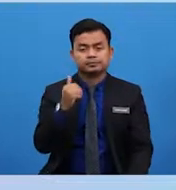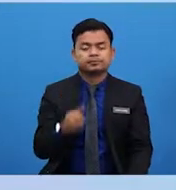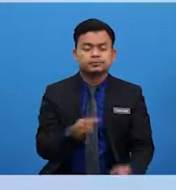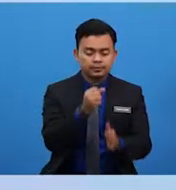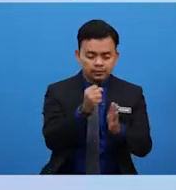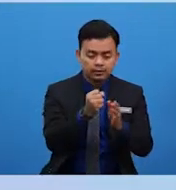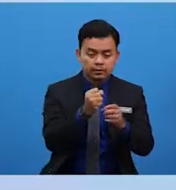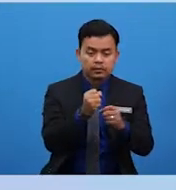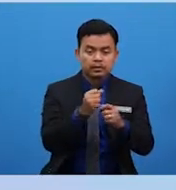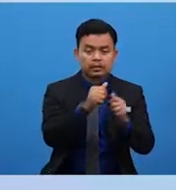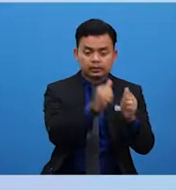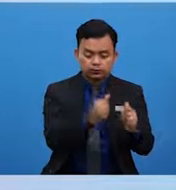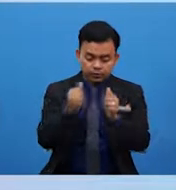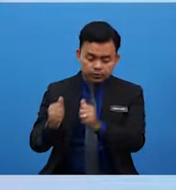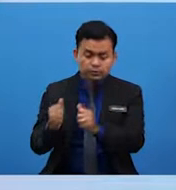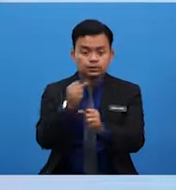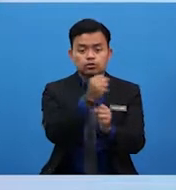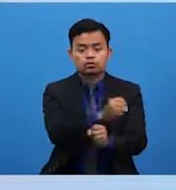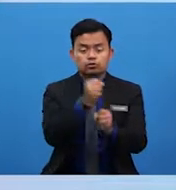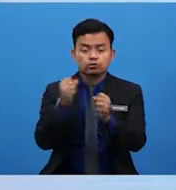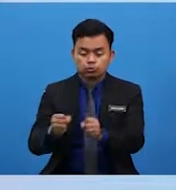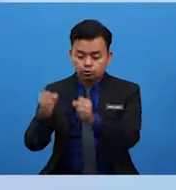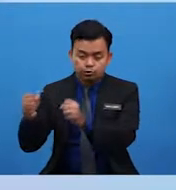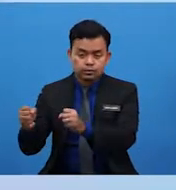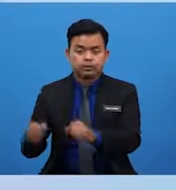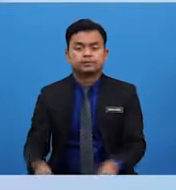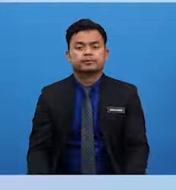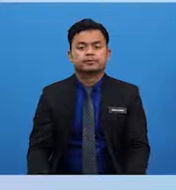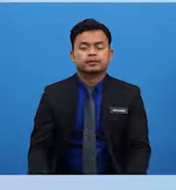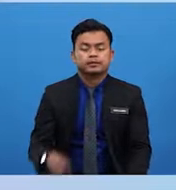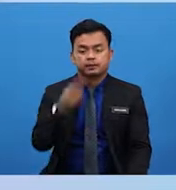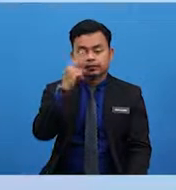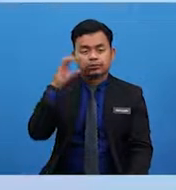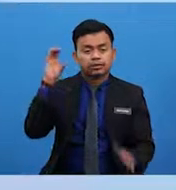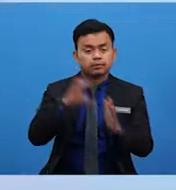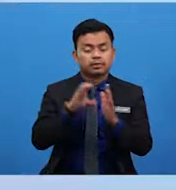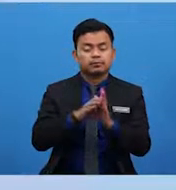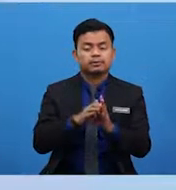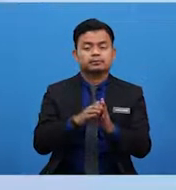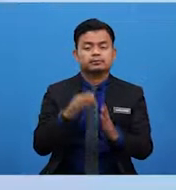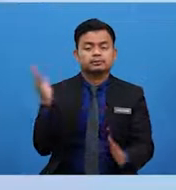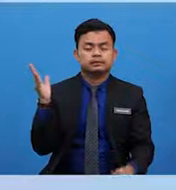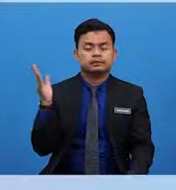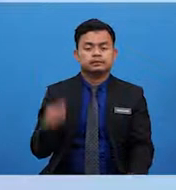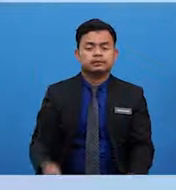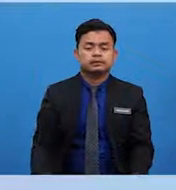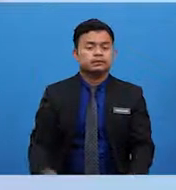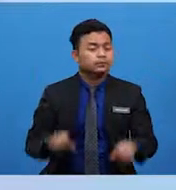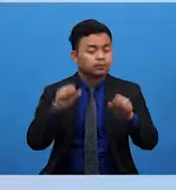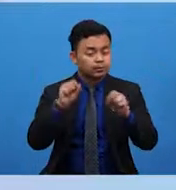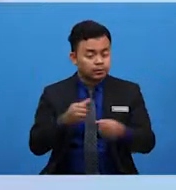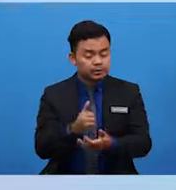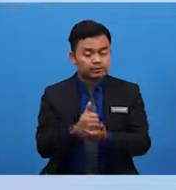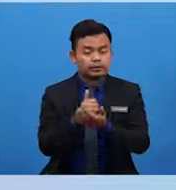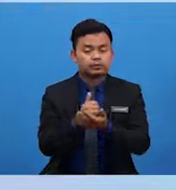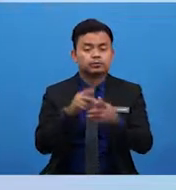size dan sifat Oke Mari kita lihat gambar-gambar yang disisipkan di sini harap dapat membantu dengan lebih mudahlah